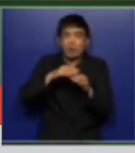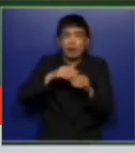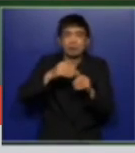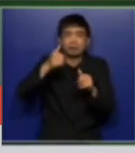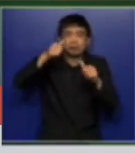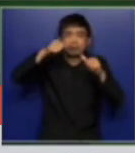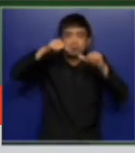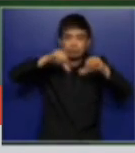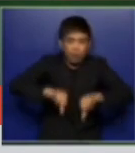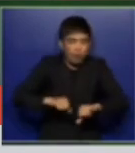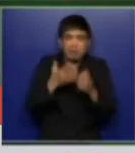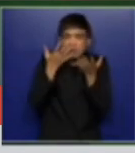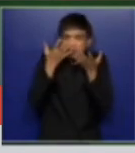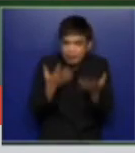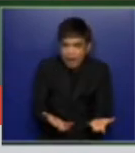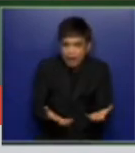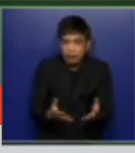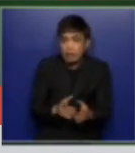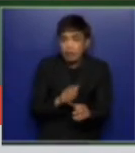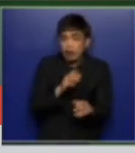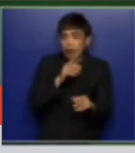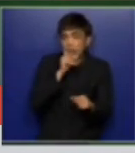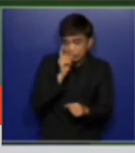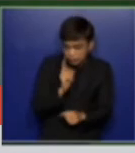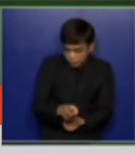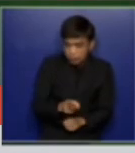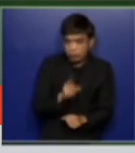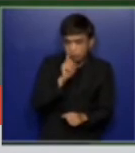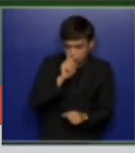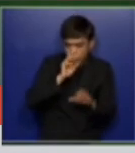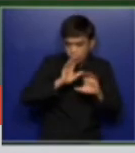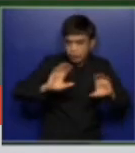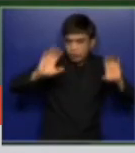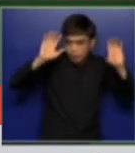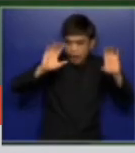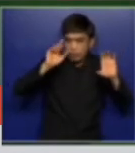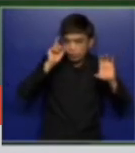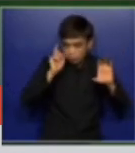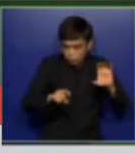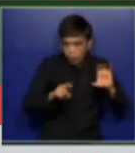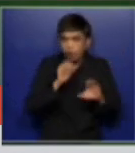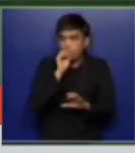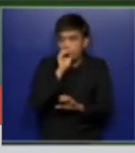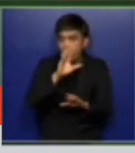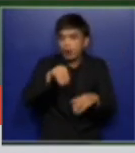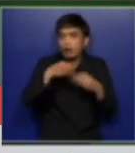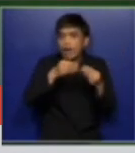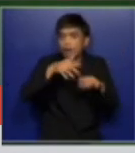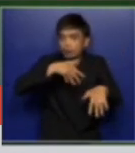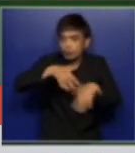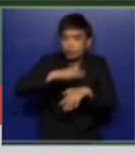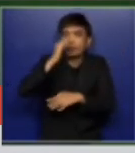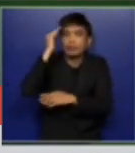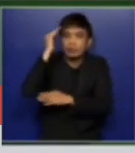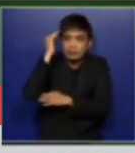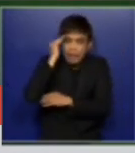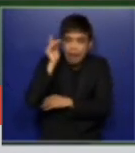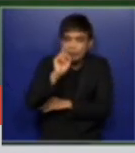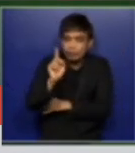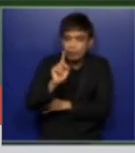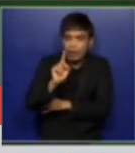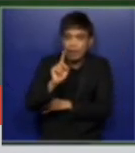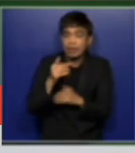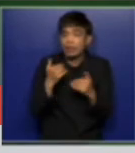ล่านี้คือสิ่งที่เกิดขึ้นจริงที่รัฐบาลจะต้องส่งสัญญาณบอกให้กับพี่น้องประชาชนได้รับทราบว่าเราไม่ได้อยู่ในสถ